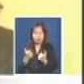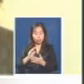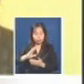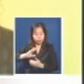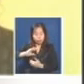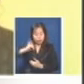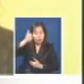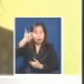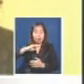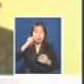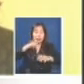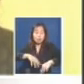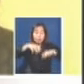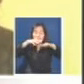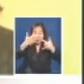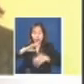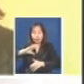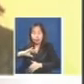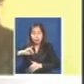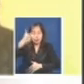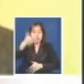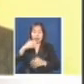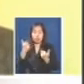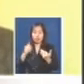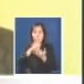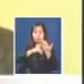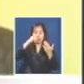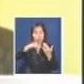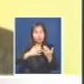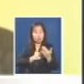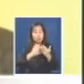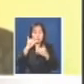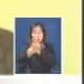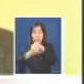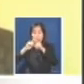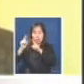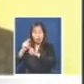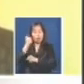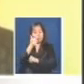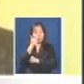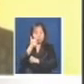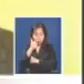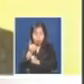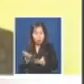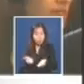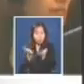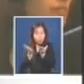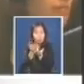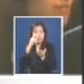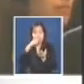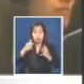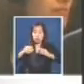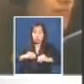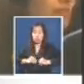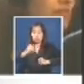ะแล้วก็ทุกประเทศก็ให้ความสนใจแล้วก็มีความสนใจที่จะลงทุนกับประเทศไทยก็ได้รับการตอบรับค่อนข้